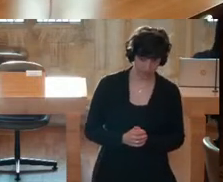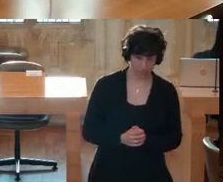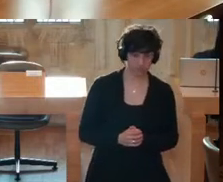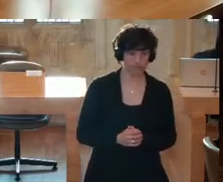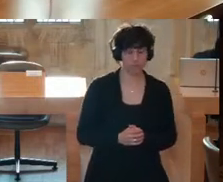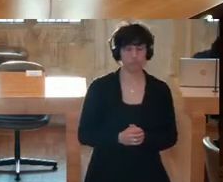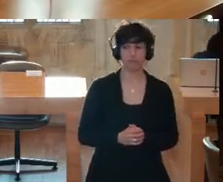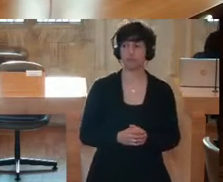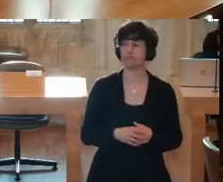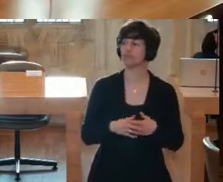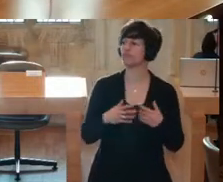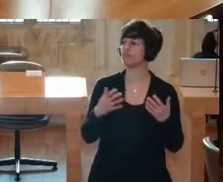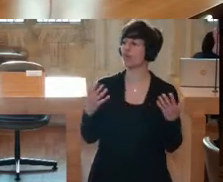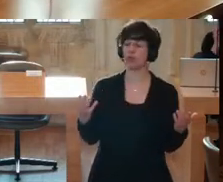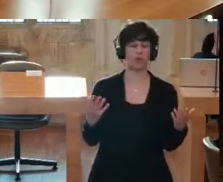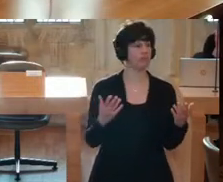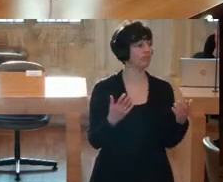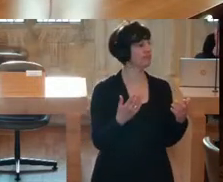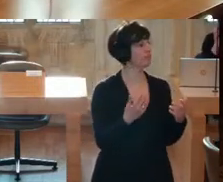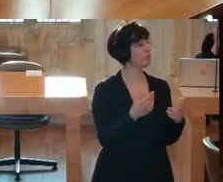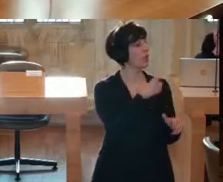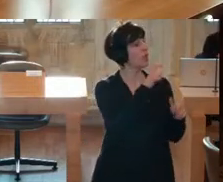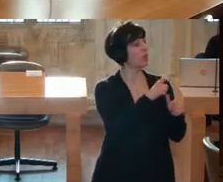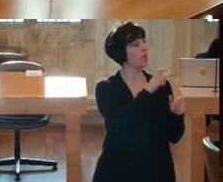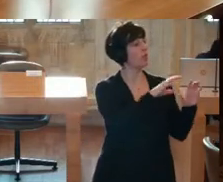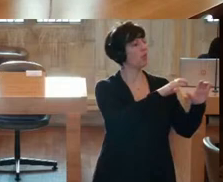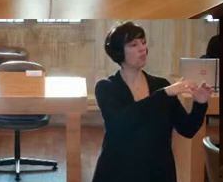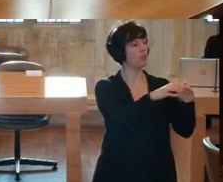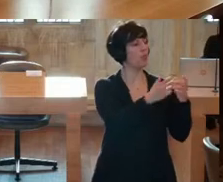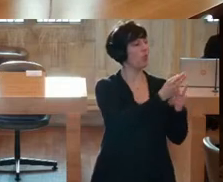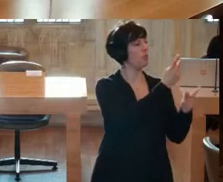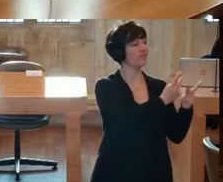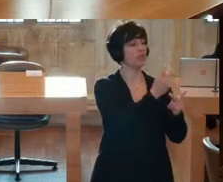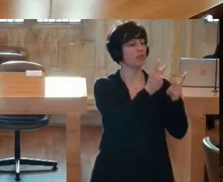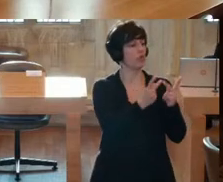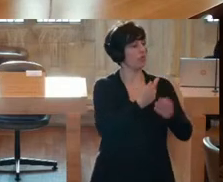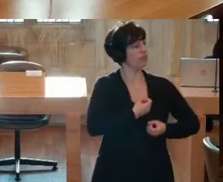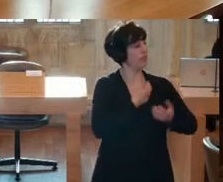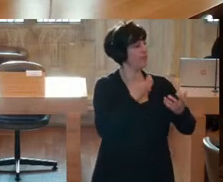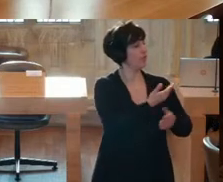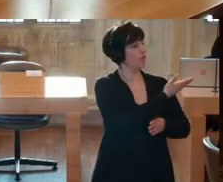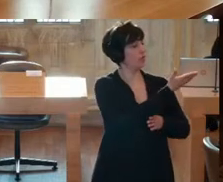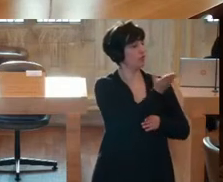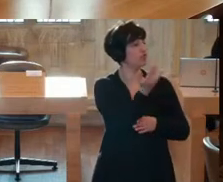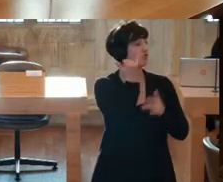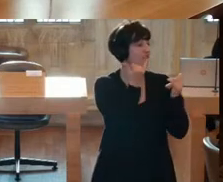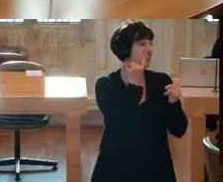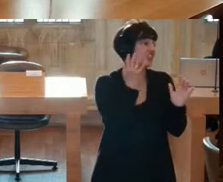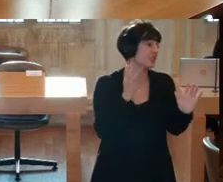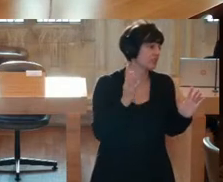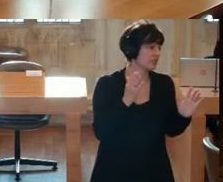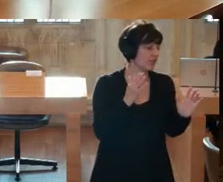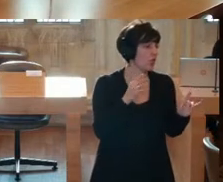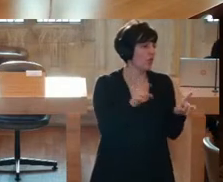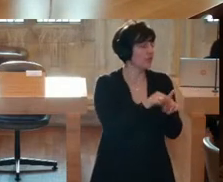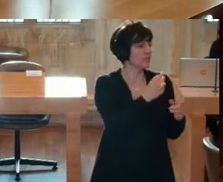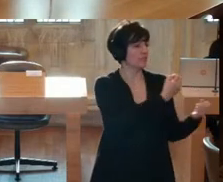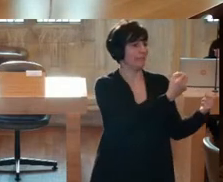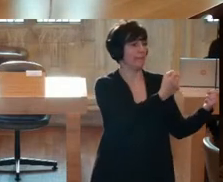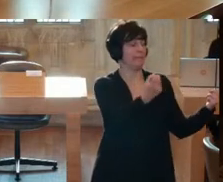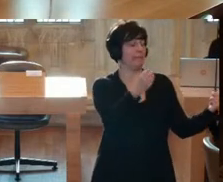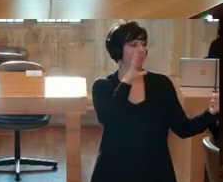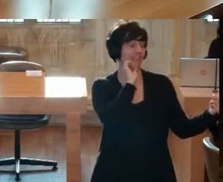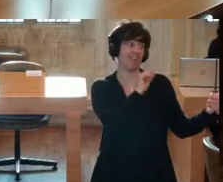Alors j'imagine qu'un certain nombre de représentants des groupes souhaitent prendre la parole. Enfin, non seulement je l'imagine, mais j'ai vu déjà les micros